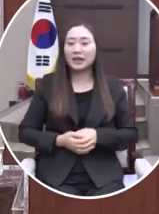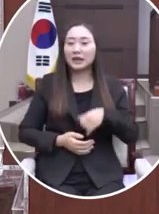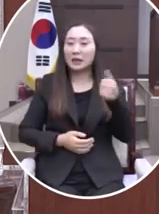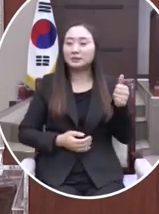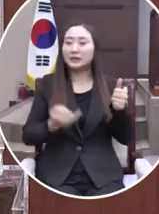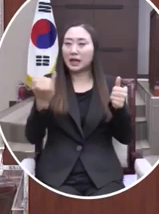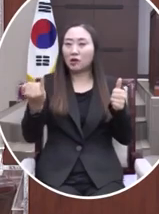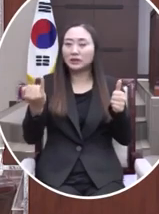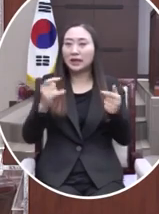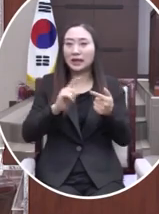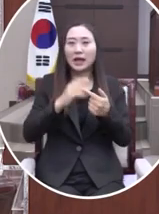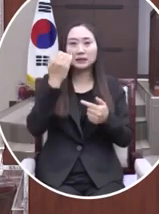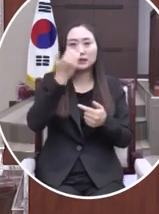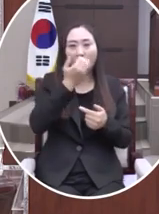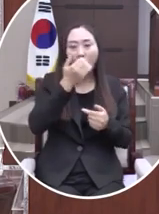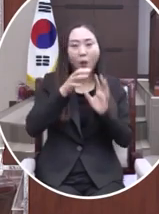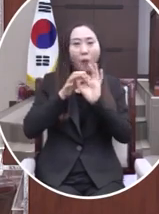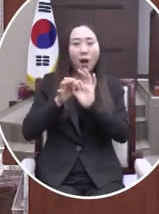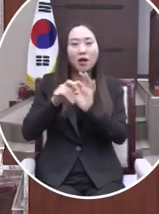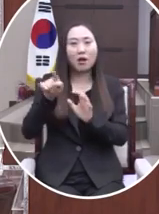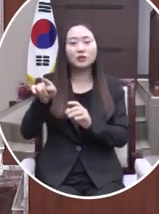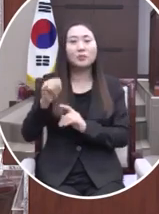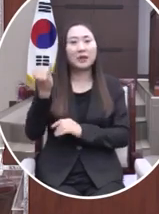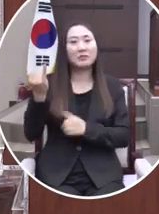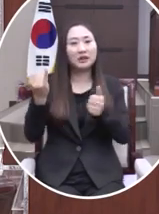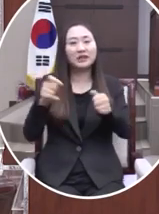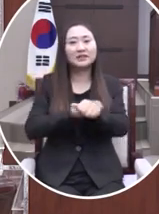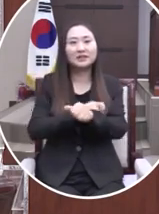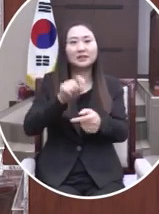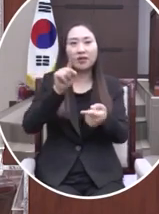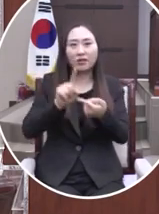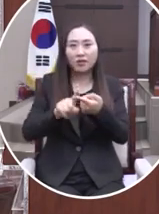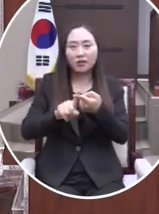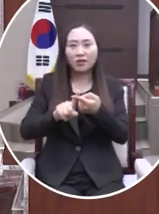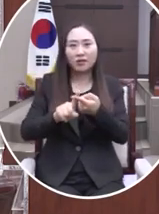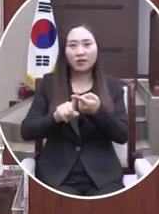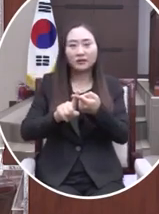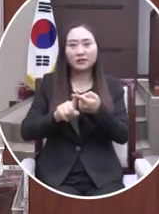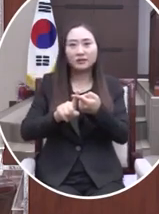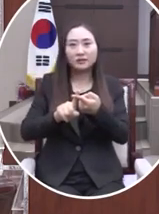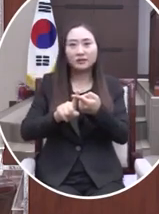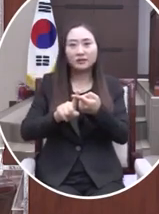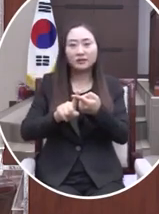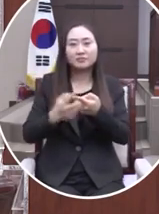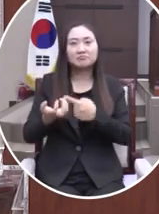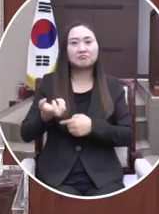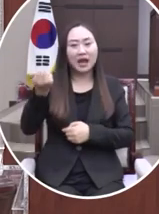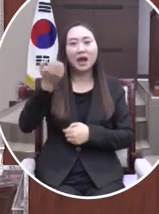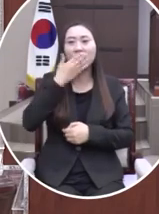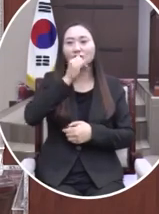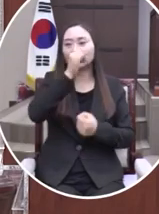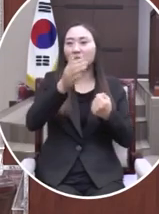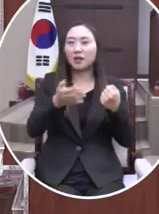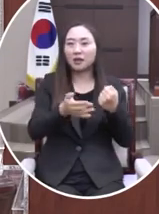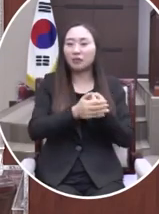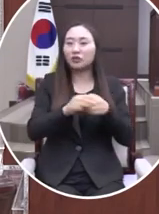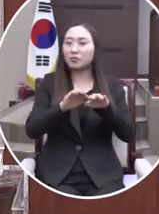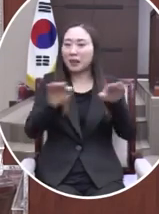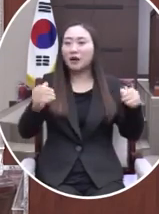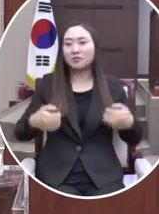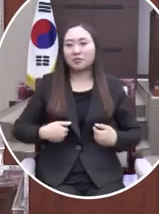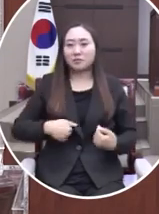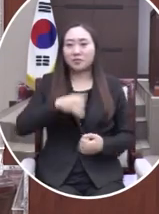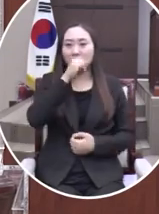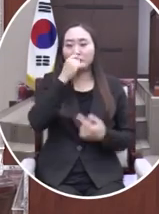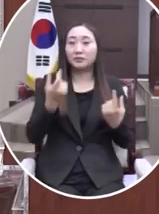대한 왜곡된 통념이 아니라 믿으며 좀 더 균형감을 갖추면 좋겠다는 생각입니다. 또한